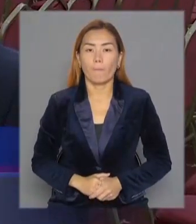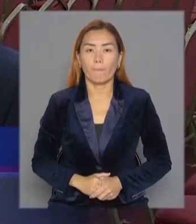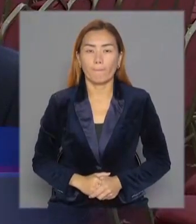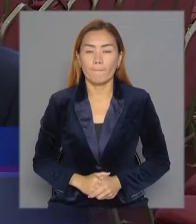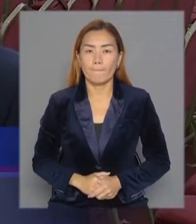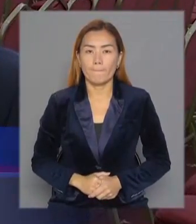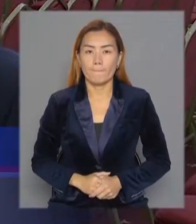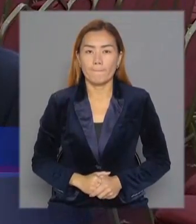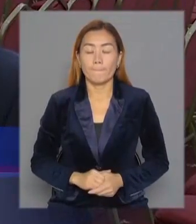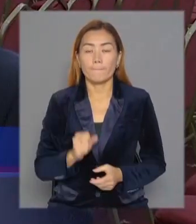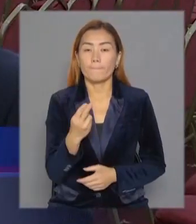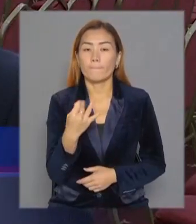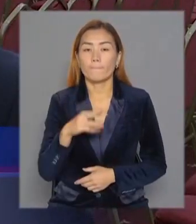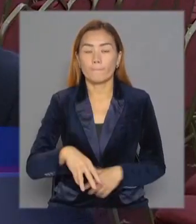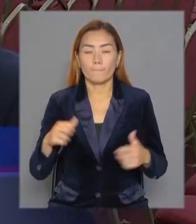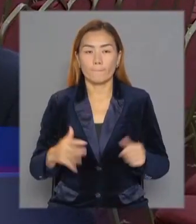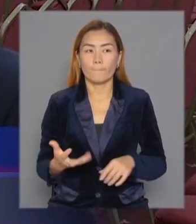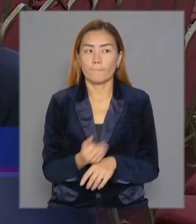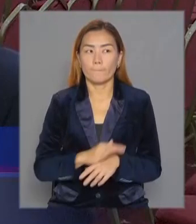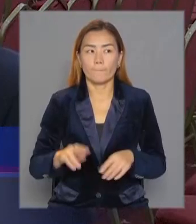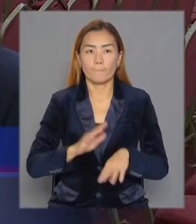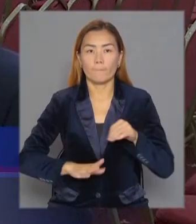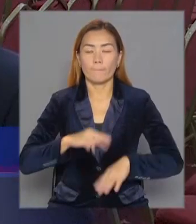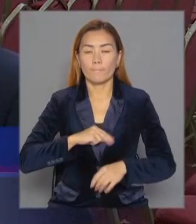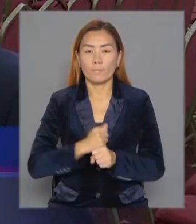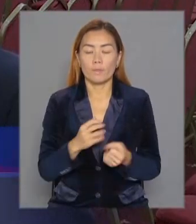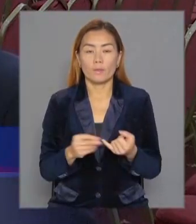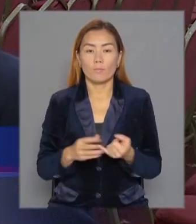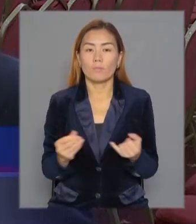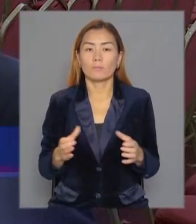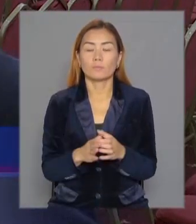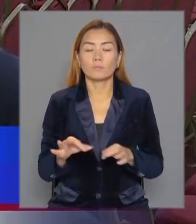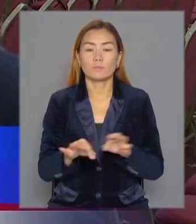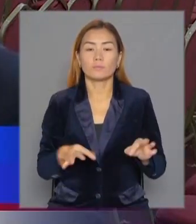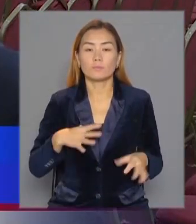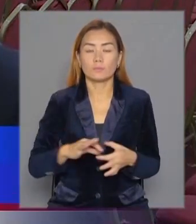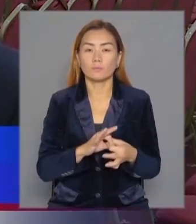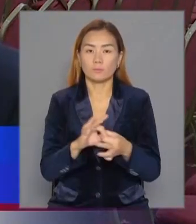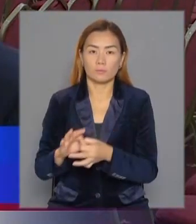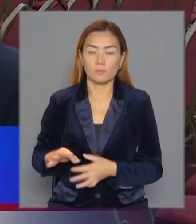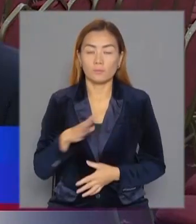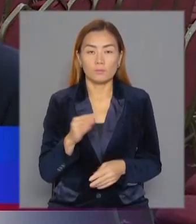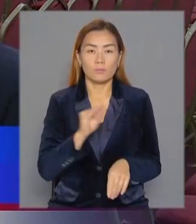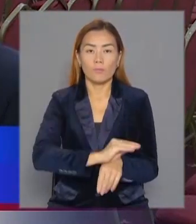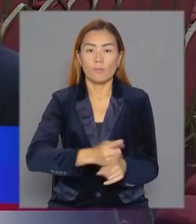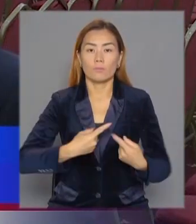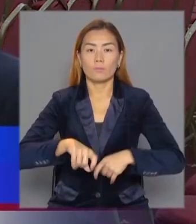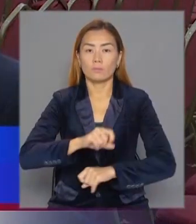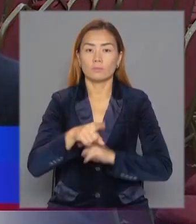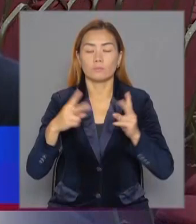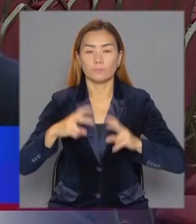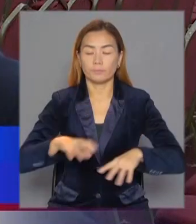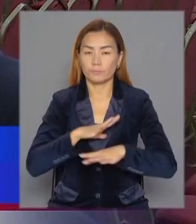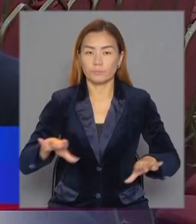года пока ки матом не принято положительного решения земельные отдел и архитектуры были объединены тем не менее наш вопрос ещё не